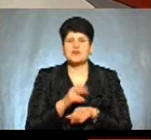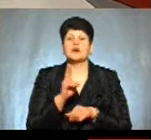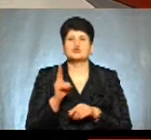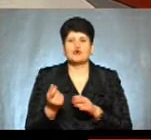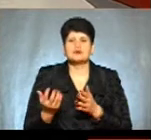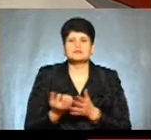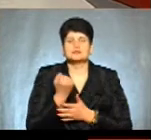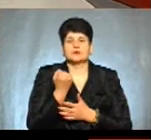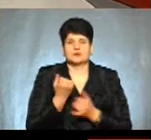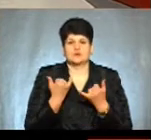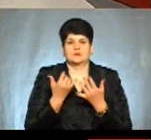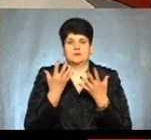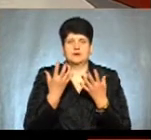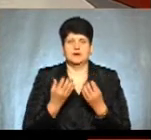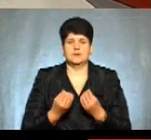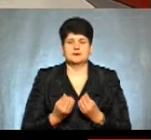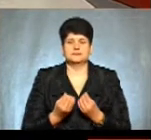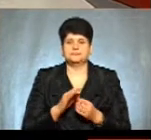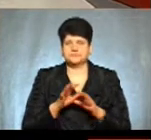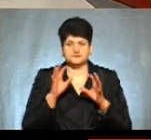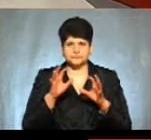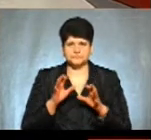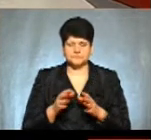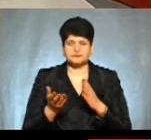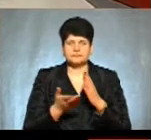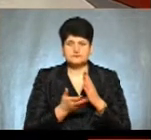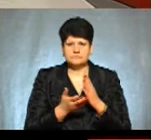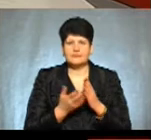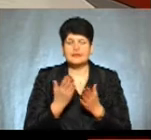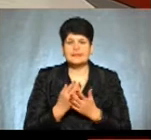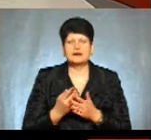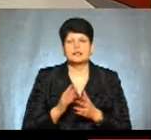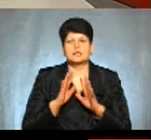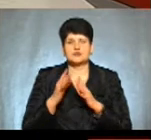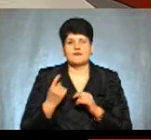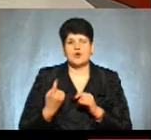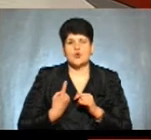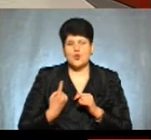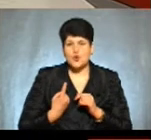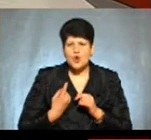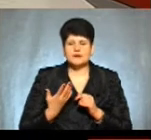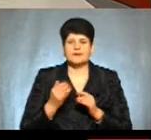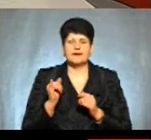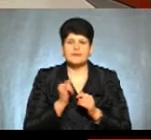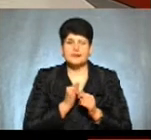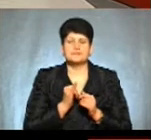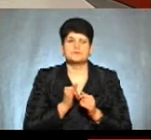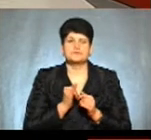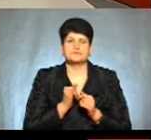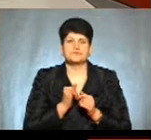хто виявляє на сьогоднішній день незаконні рубки, власне, є лісова охорона обласного управління і, власне, є лісова